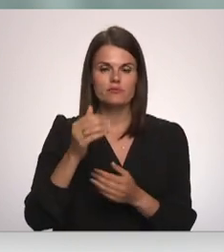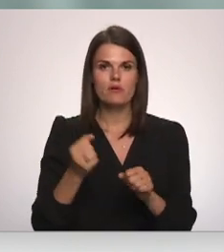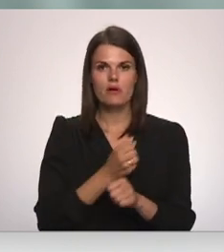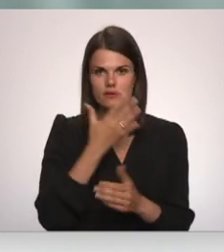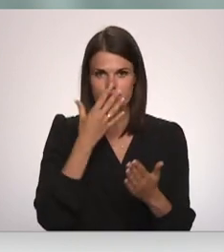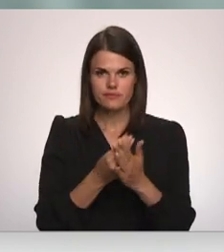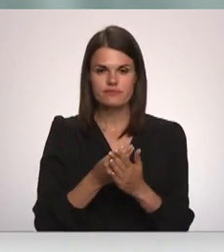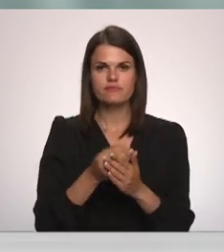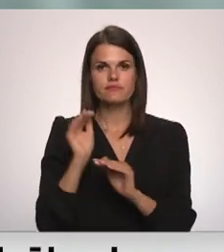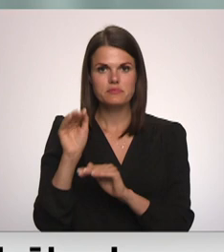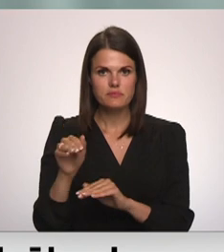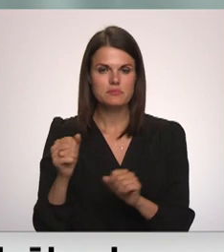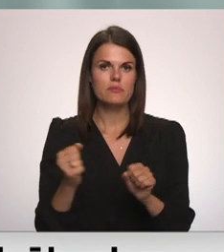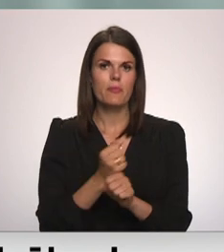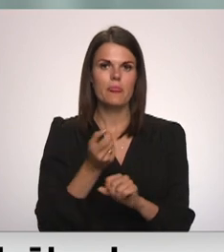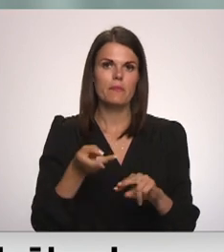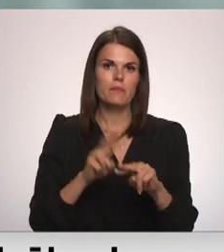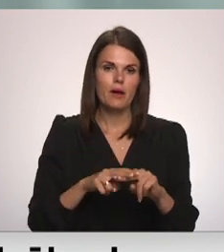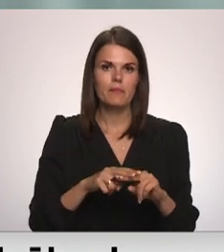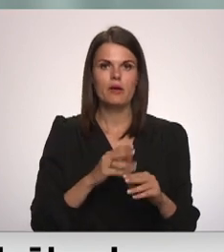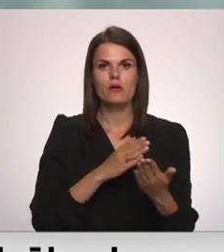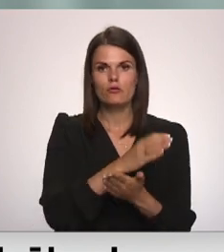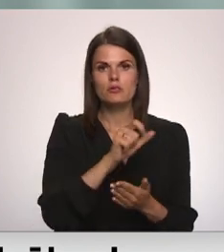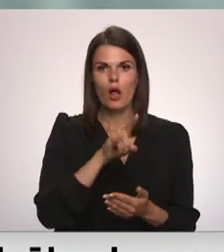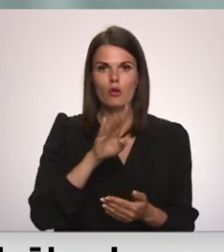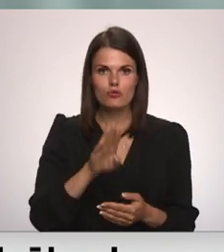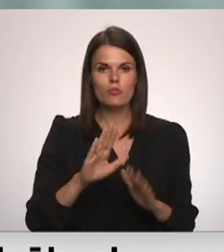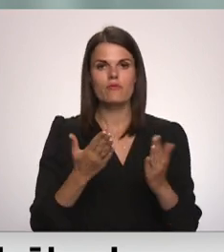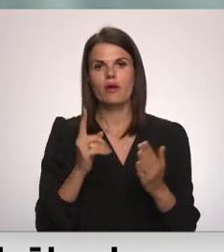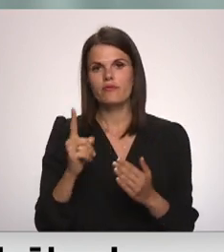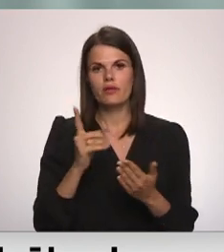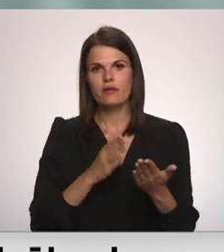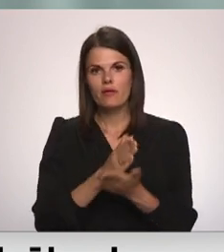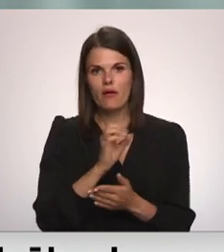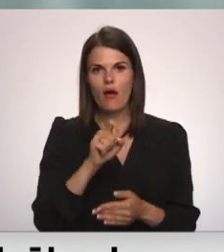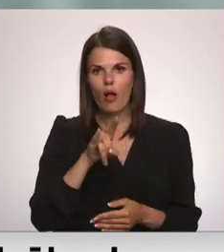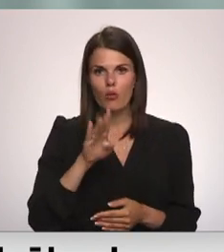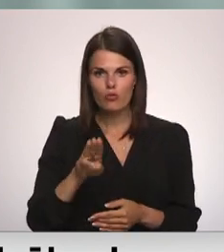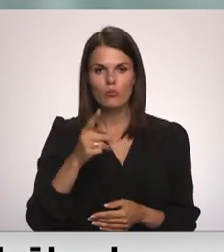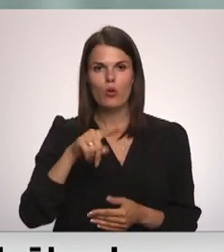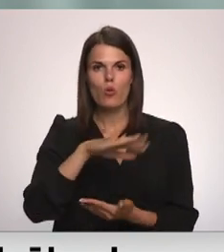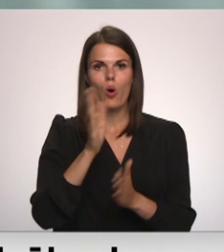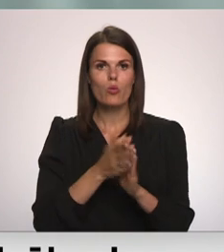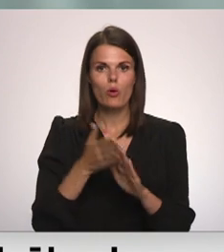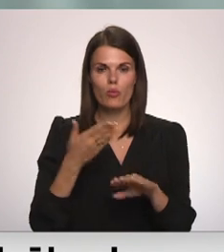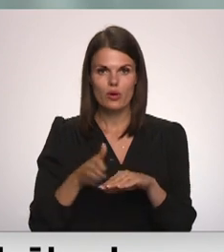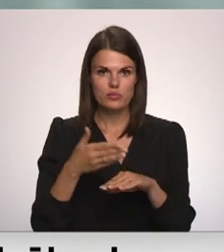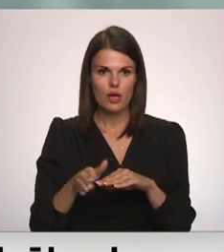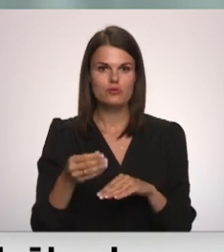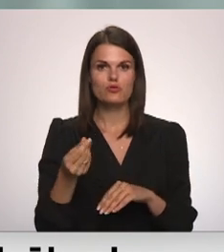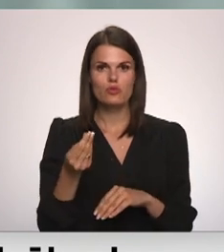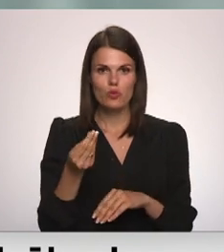savā komercbankā un papildus pie Altuma vai tikai pie Altuma, tad no kopējā aizdevuma summas, teiksim tā,